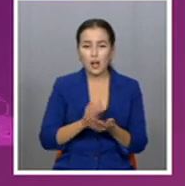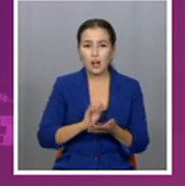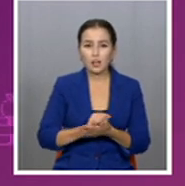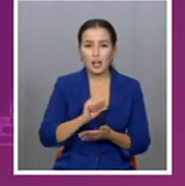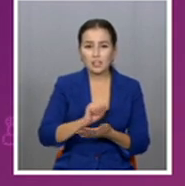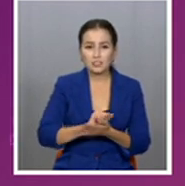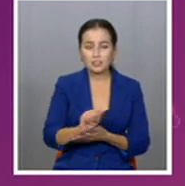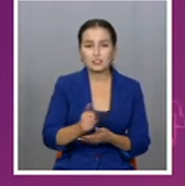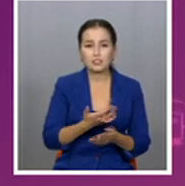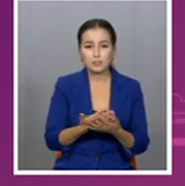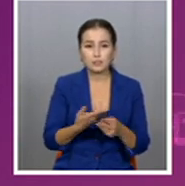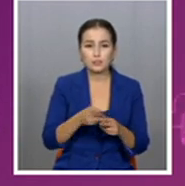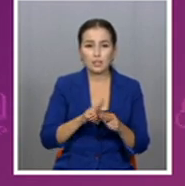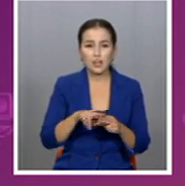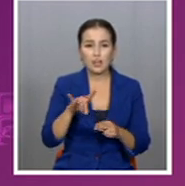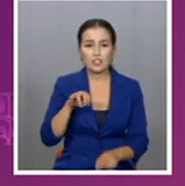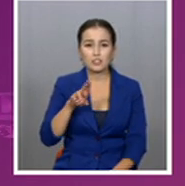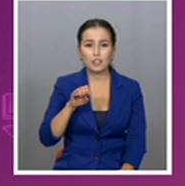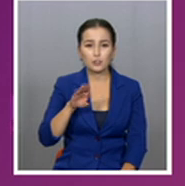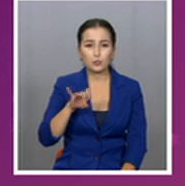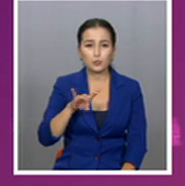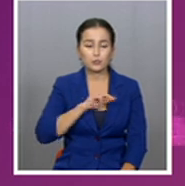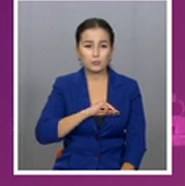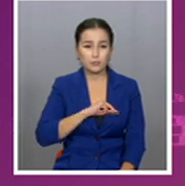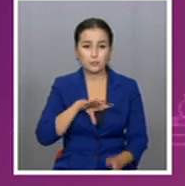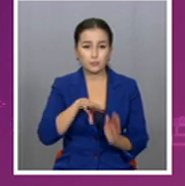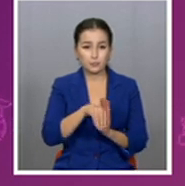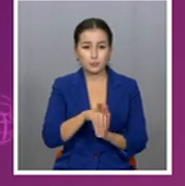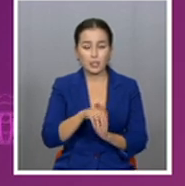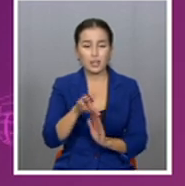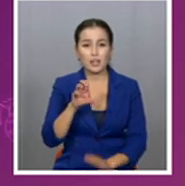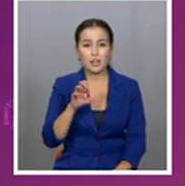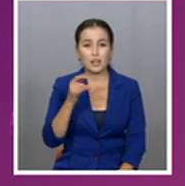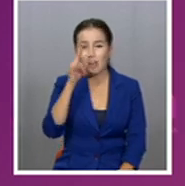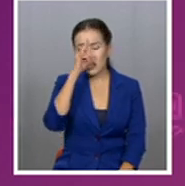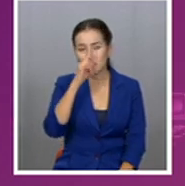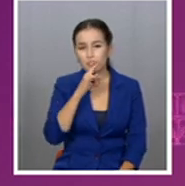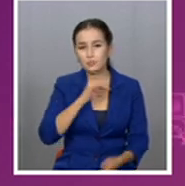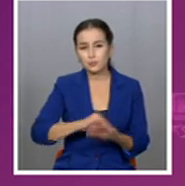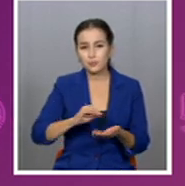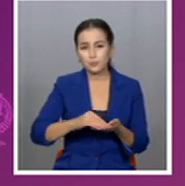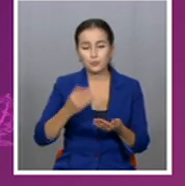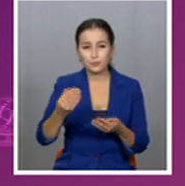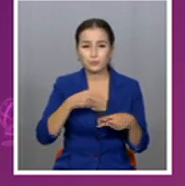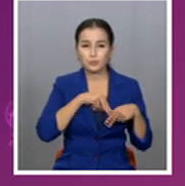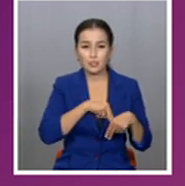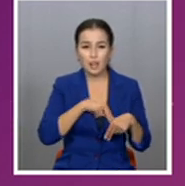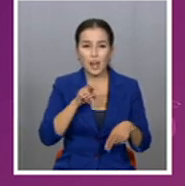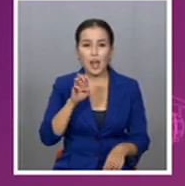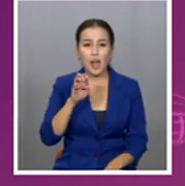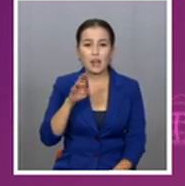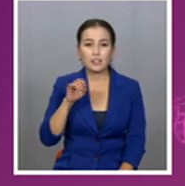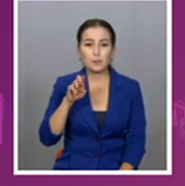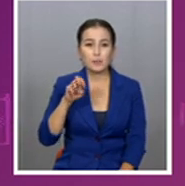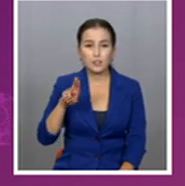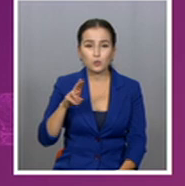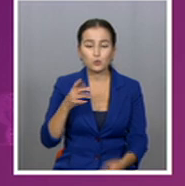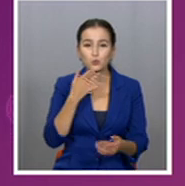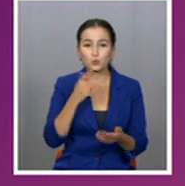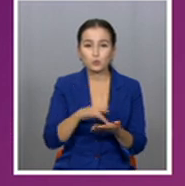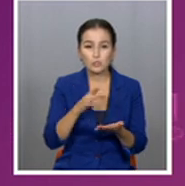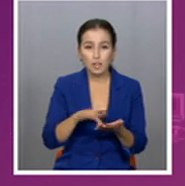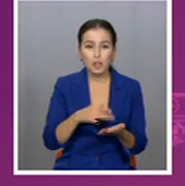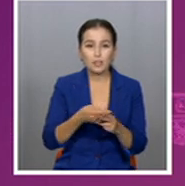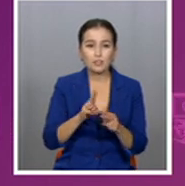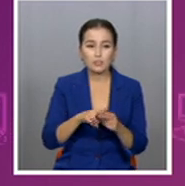редактор қызметін атқарады. Сәкен Қазақстан жазушылар одағында Әдебиет майданы журналының редакцияларында басшылық